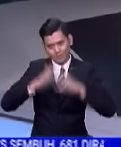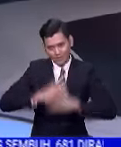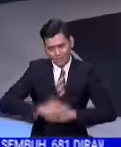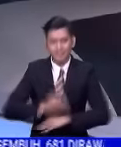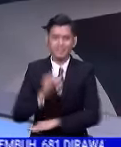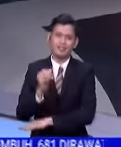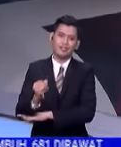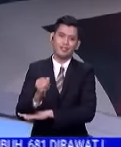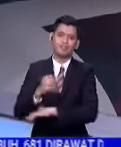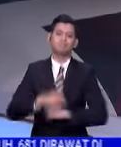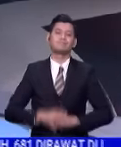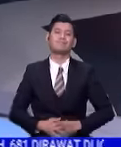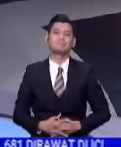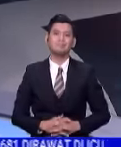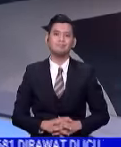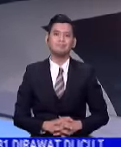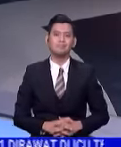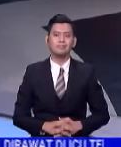fardu isyak.